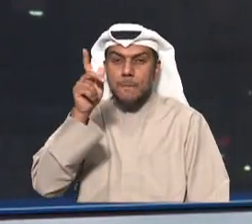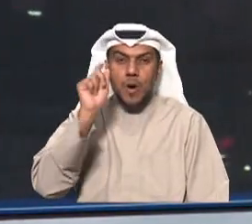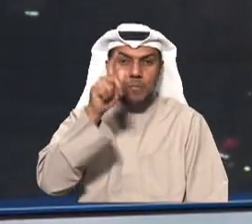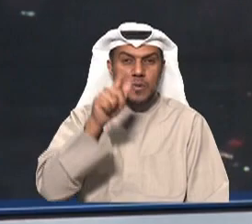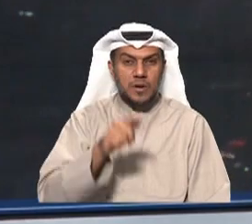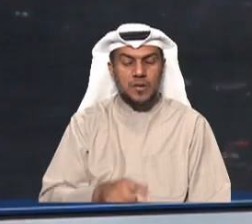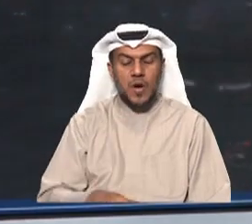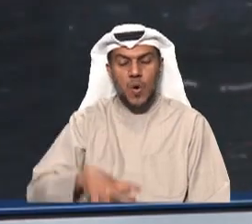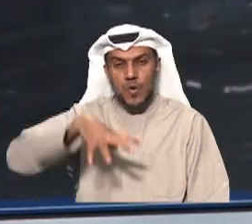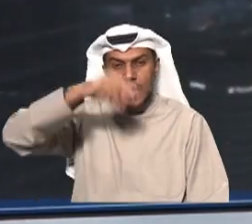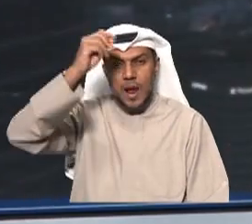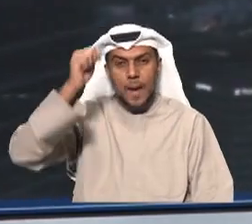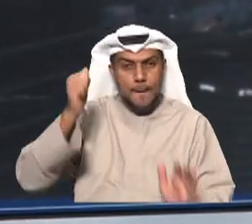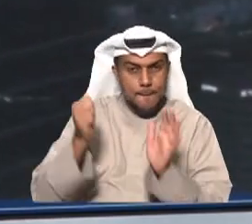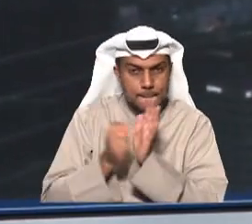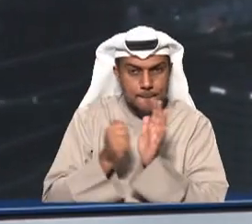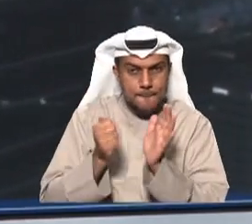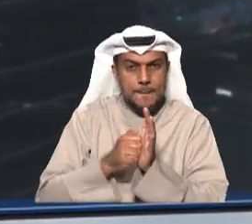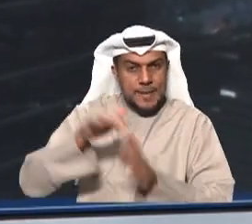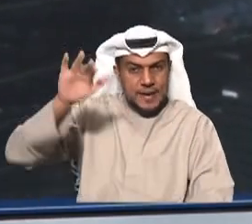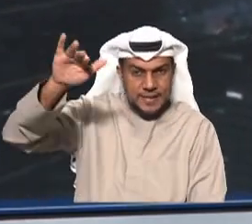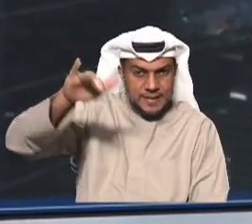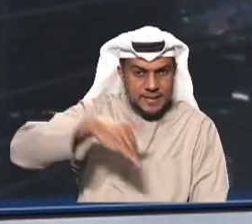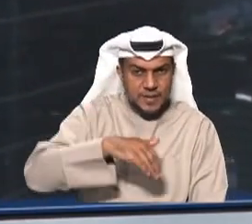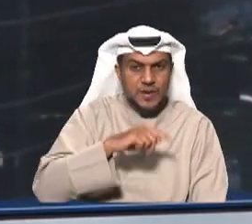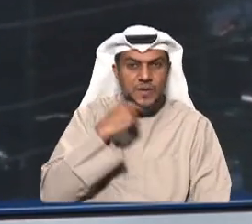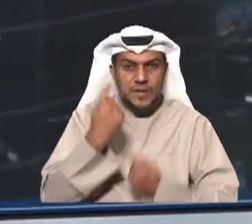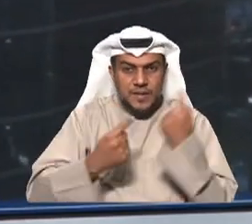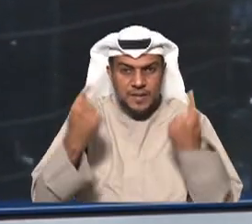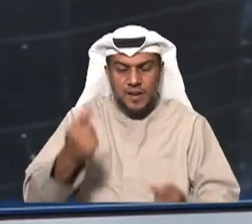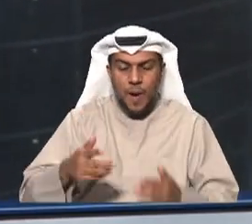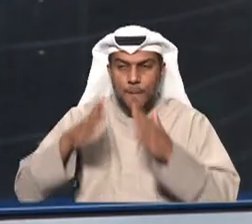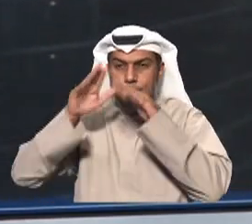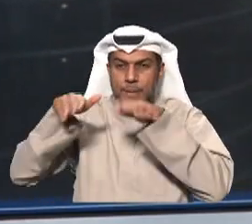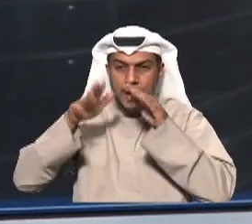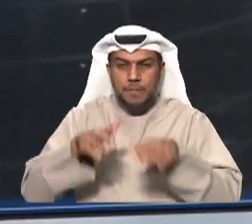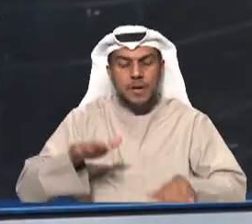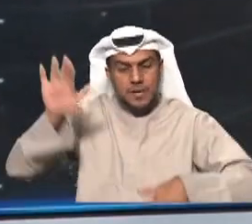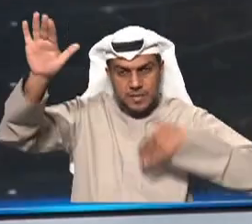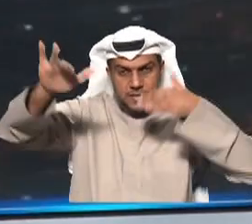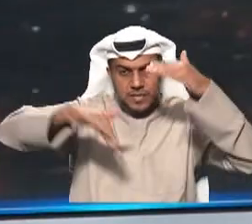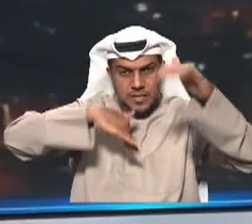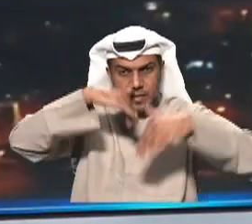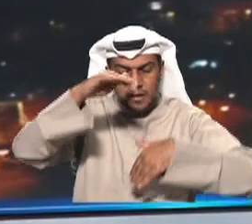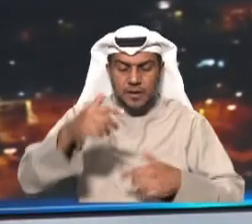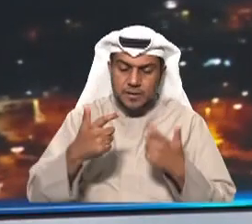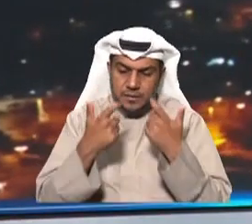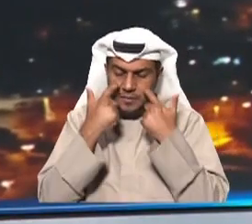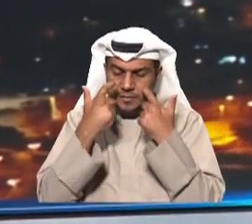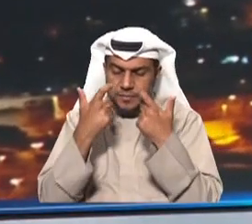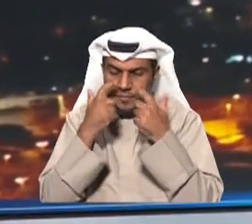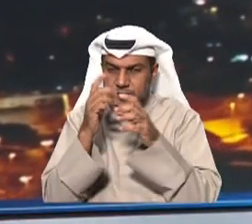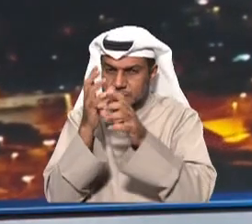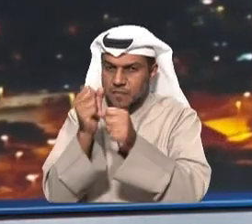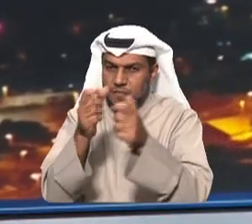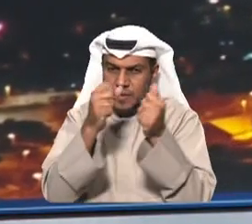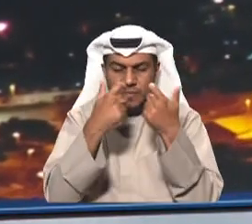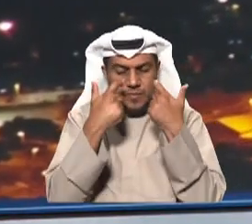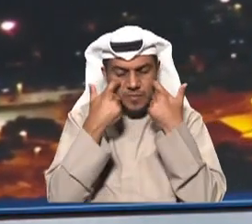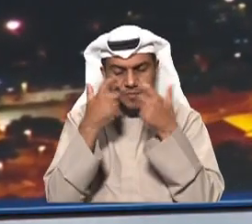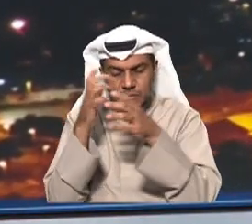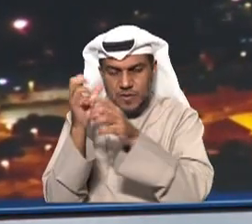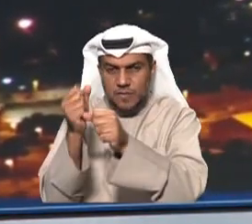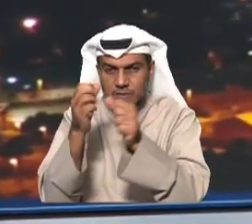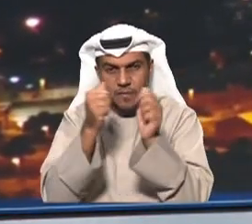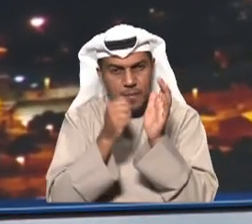من الشاليهات والمزارع، واللي أيضا كان عندهم كشتات في خارج المدينة وحاضرين حاليا، نتمنى منكم أخذ الحيطة